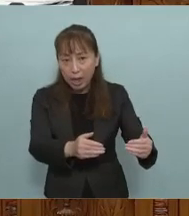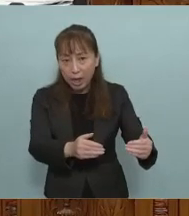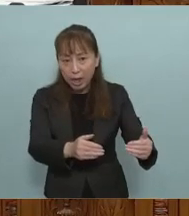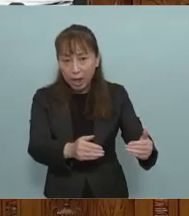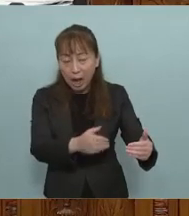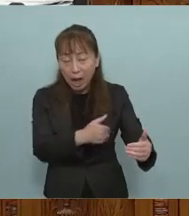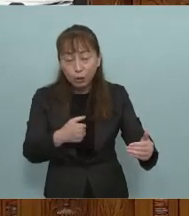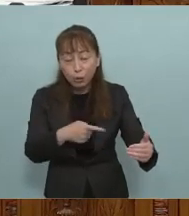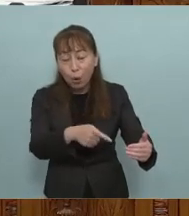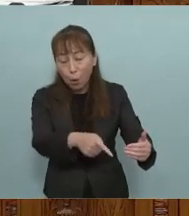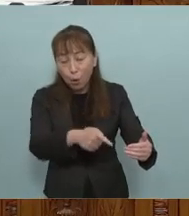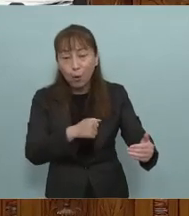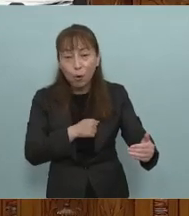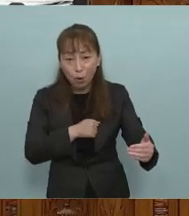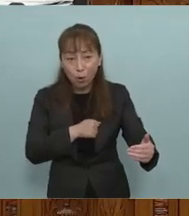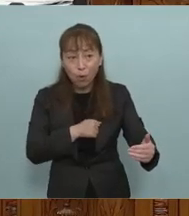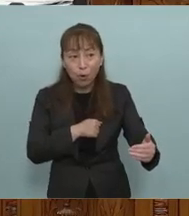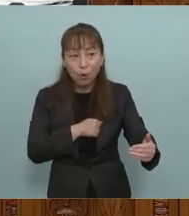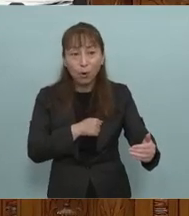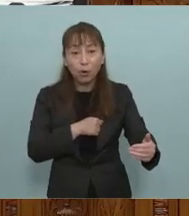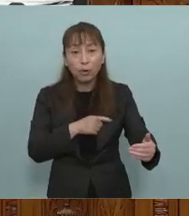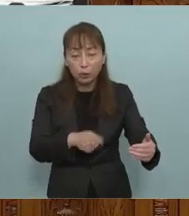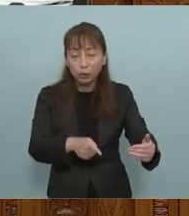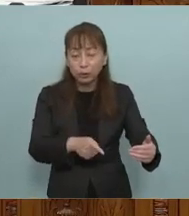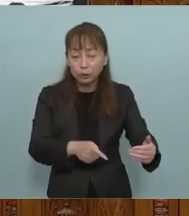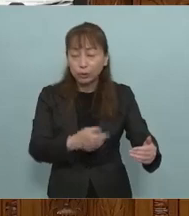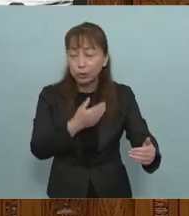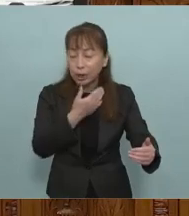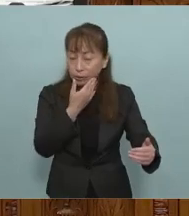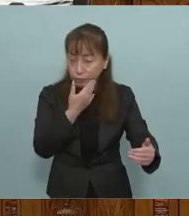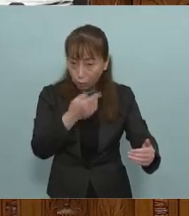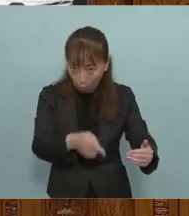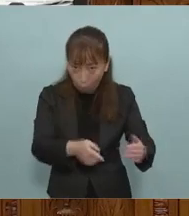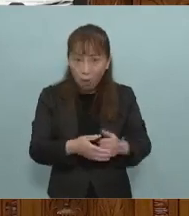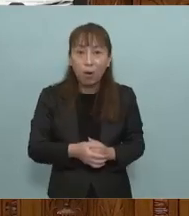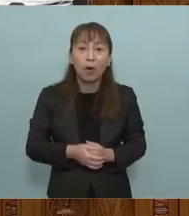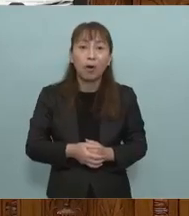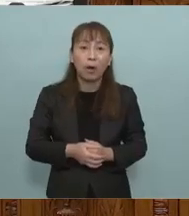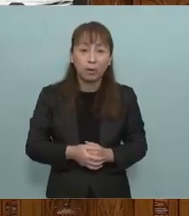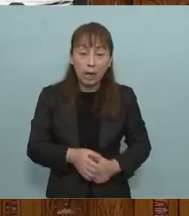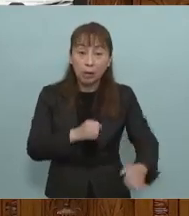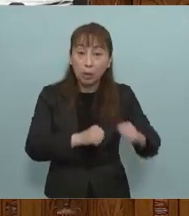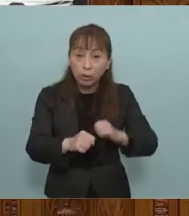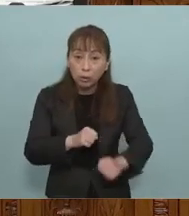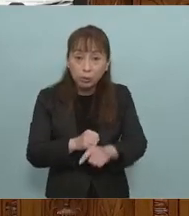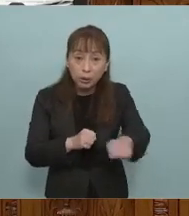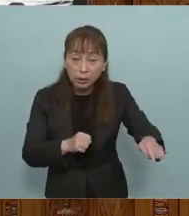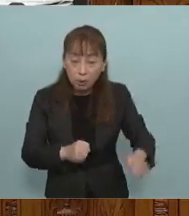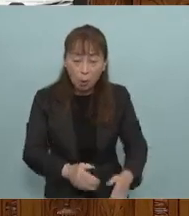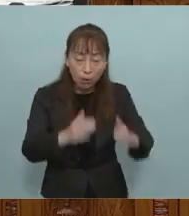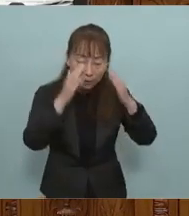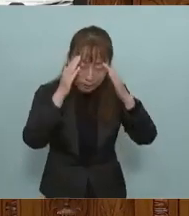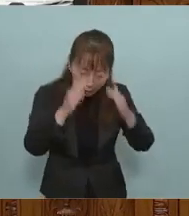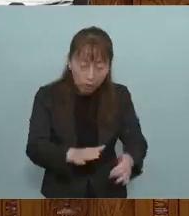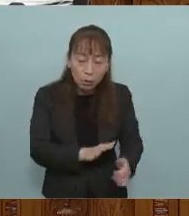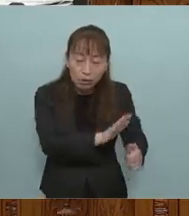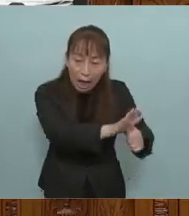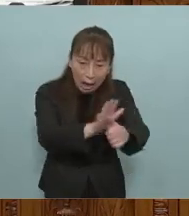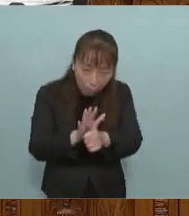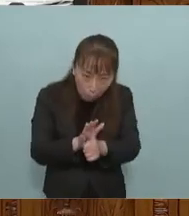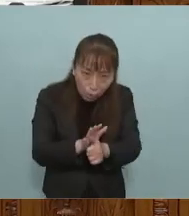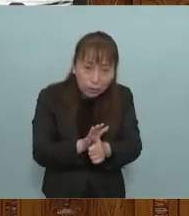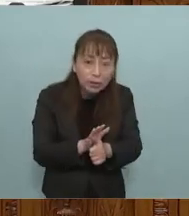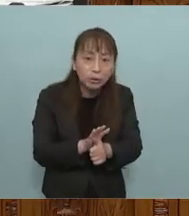取り組みを進められるようにすることは重要です。こうした取り組みを全力で後押しする